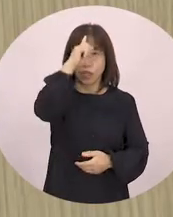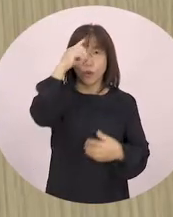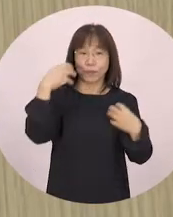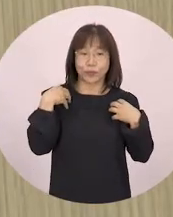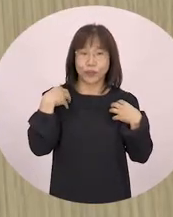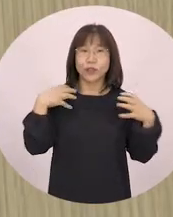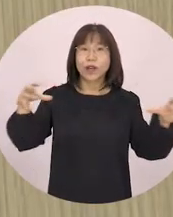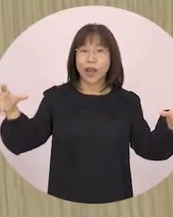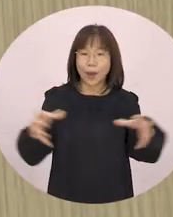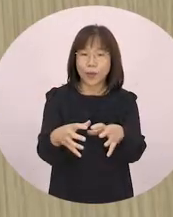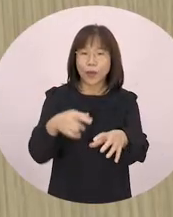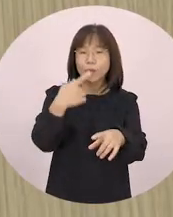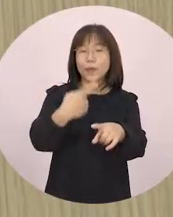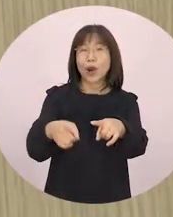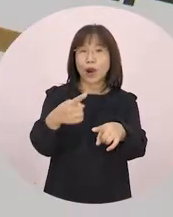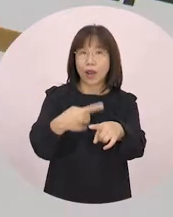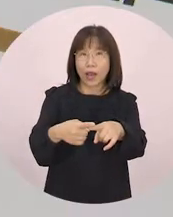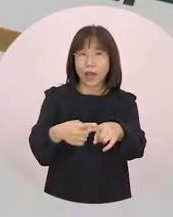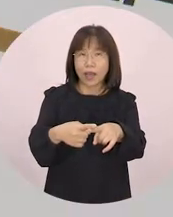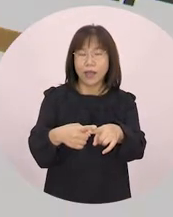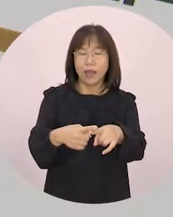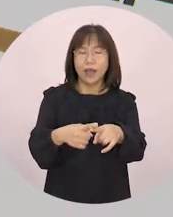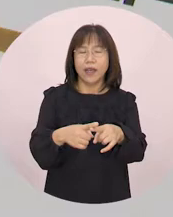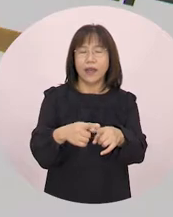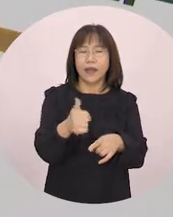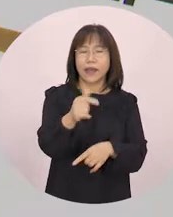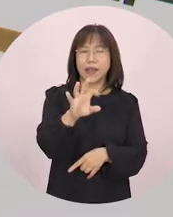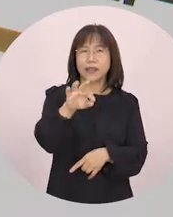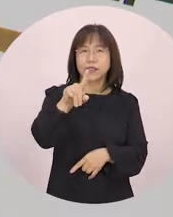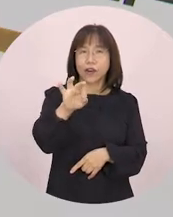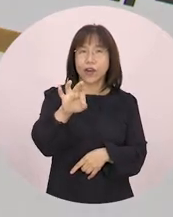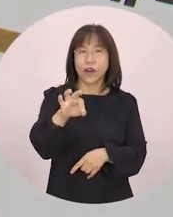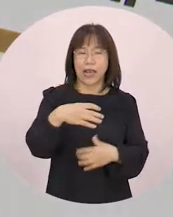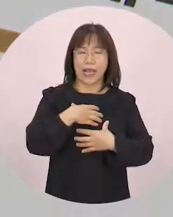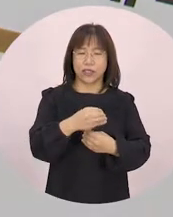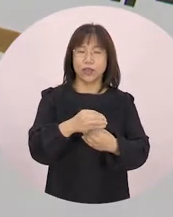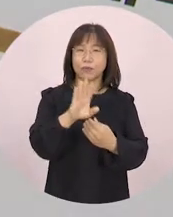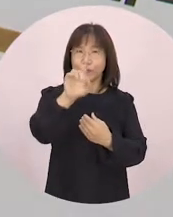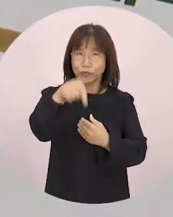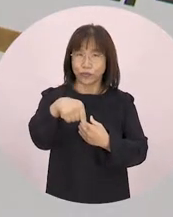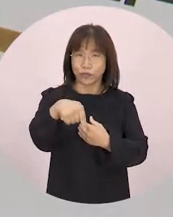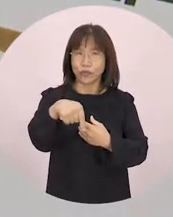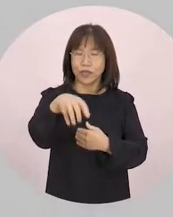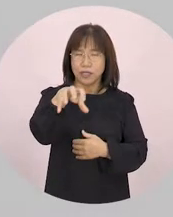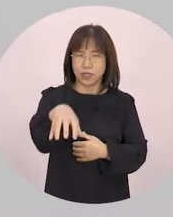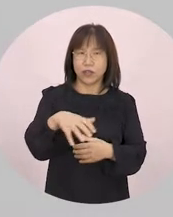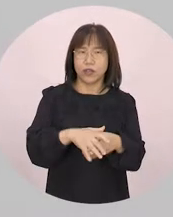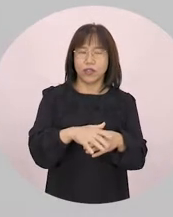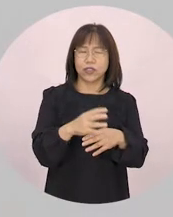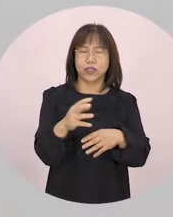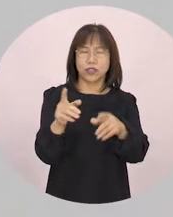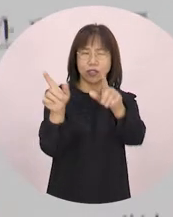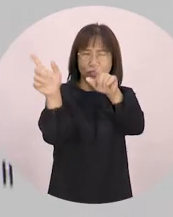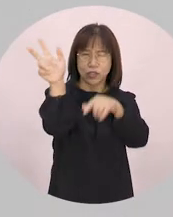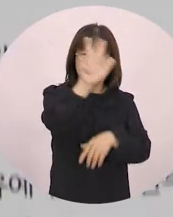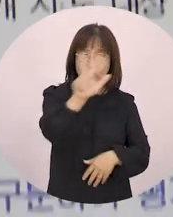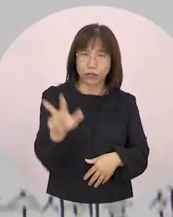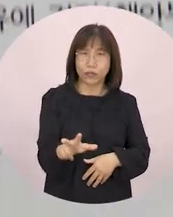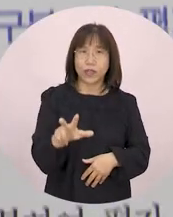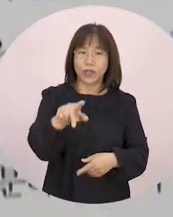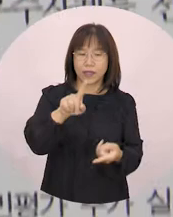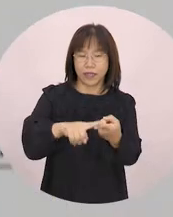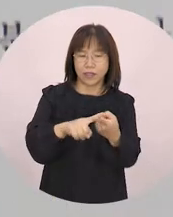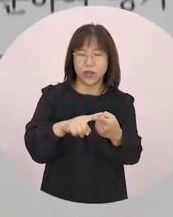정부합동평가는 국정운영의 효과와 책임을 확보하기 위해 행정안전부 주관으로 전국 17개 시도를 대상으로